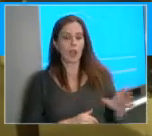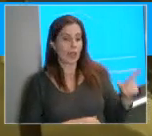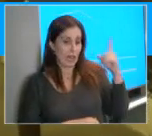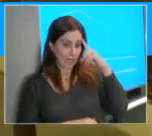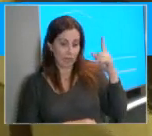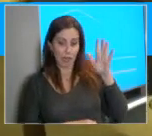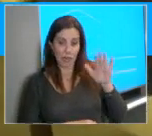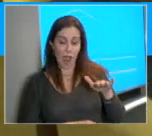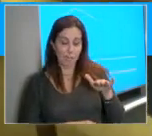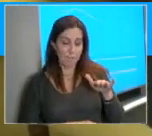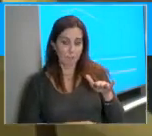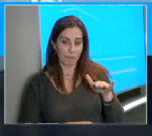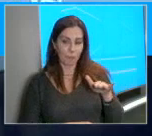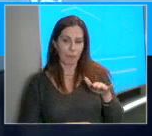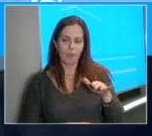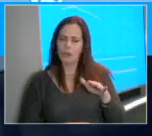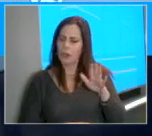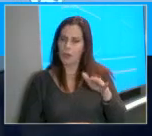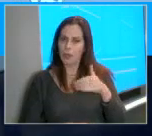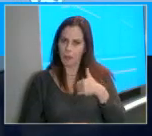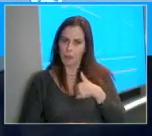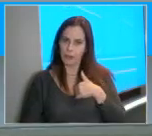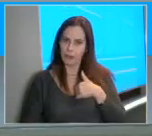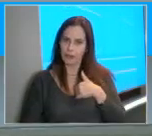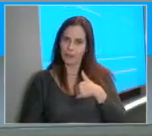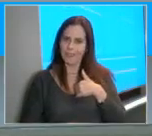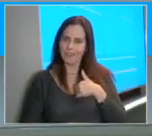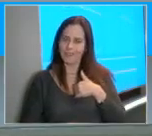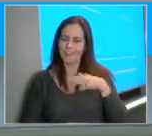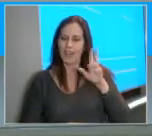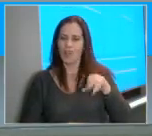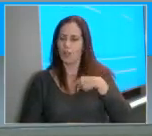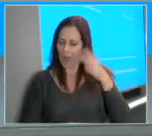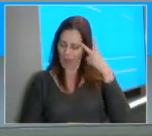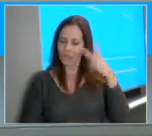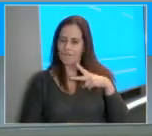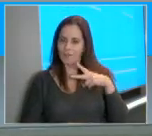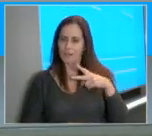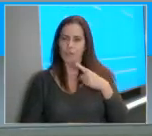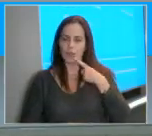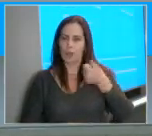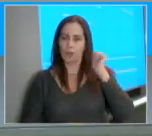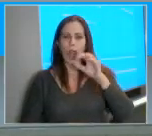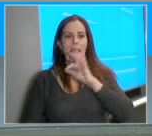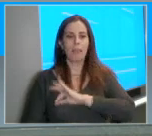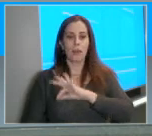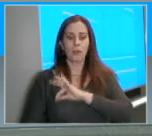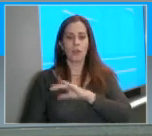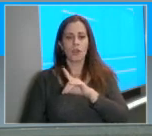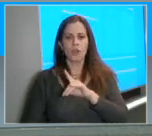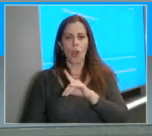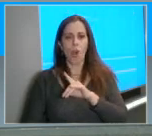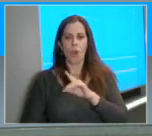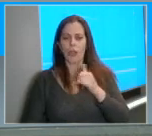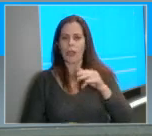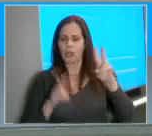לדעתי, גם אוזן שאינה חמושה במכשירי הגברה, יכולה הייתה להבין מהדברים שאמרת מול ליברמן, שהוא אמנם מכניס